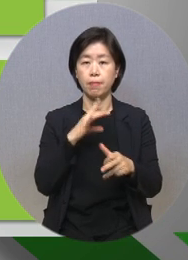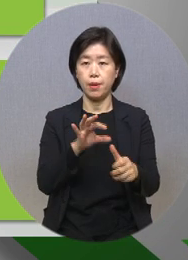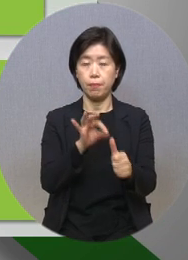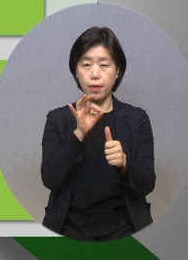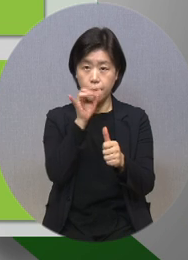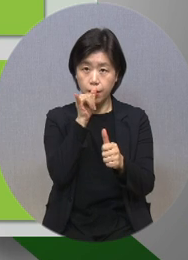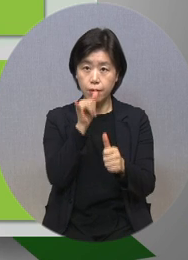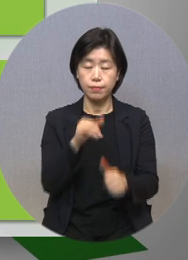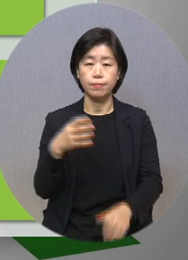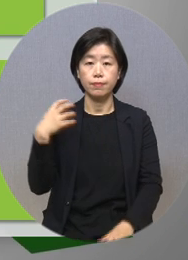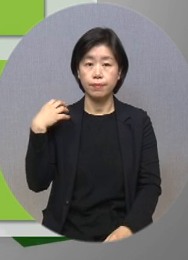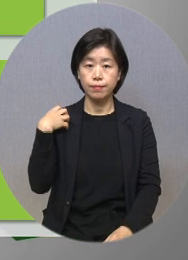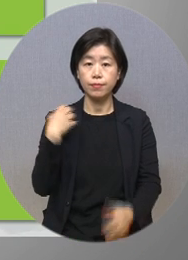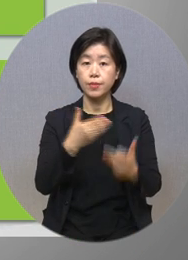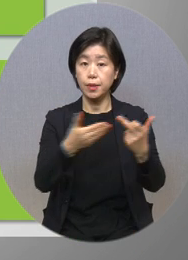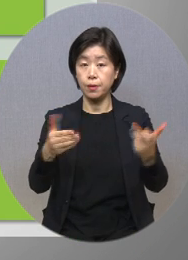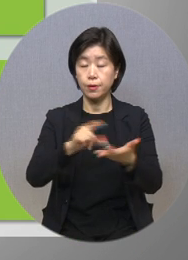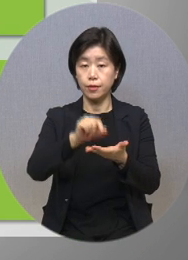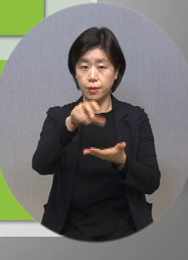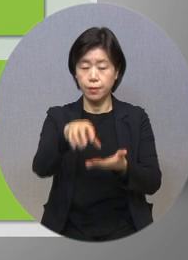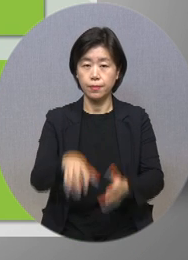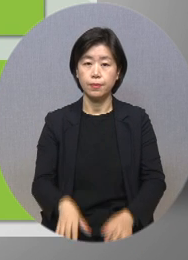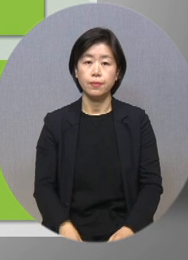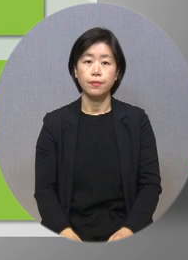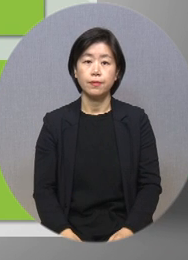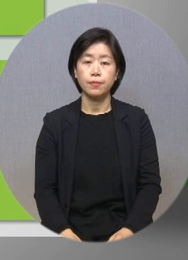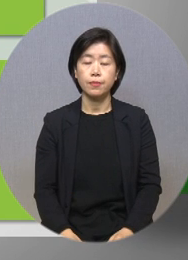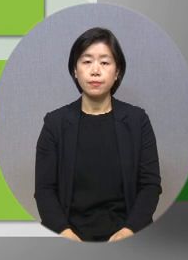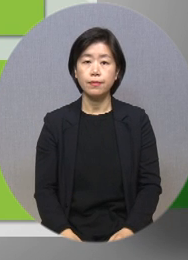채용하며 담당 지사는 강원지사입니다.